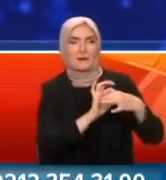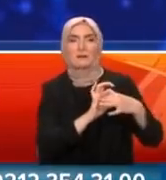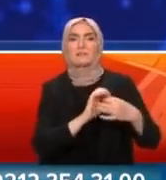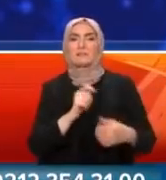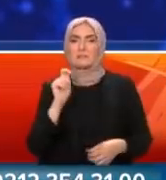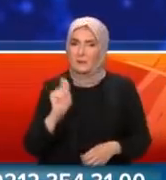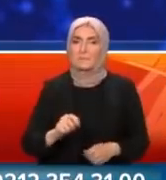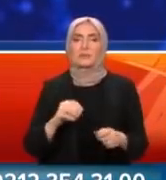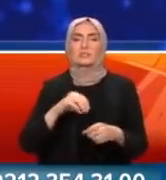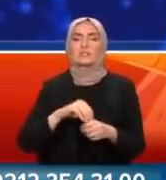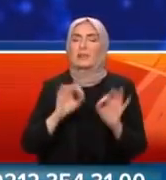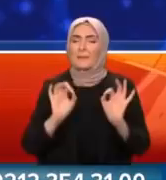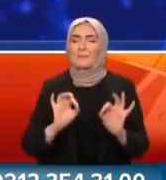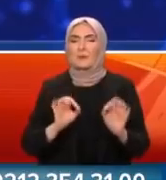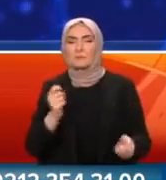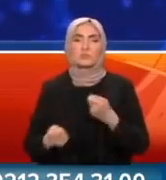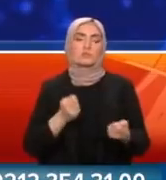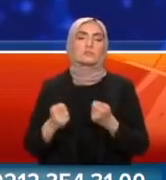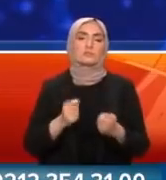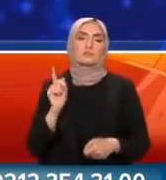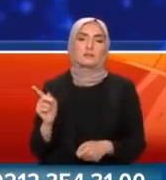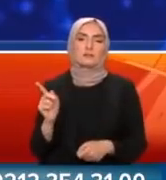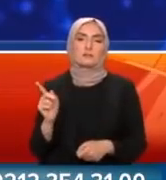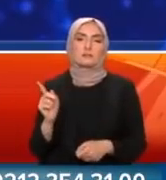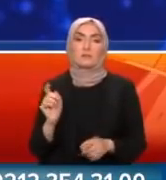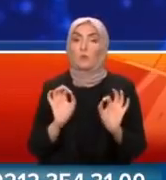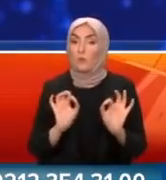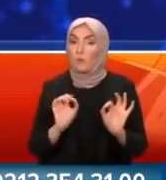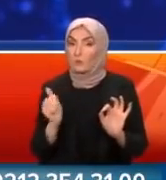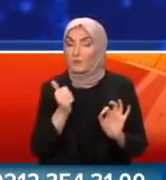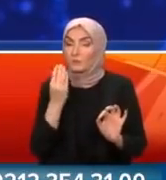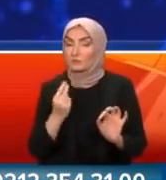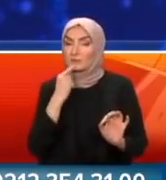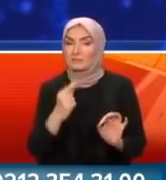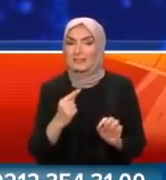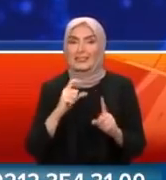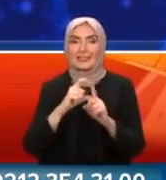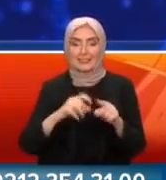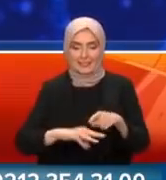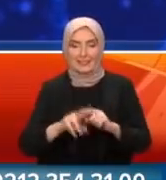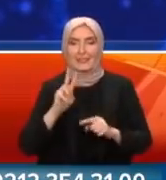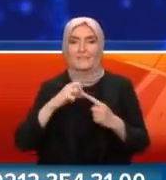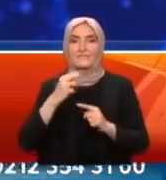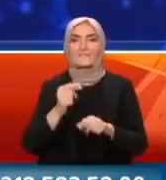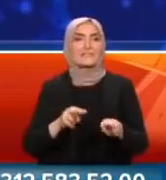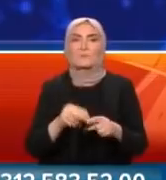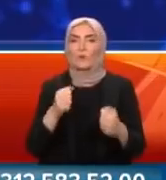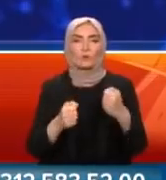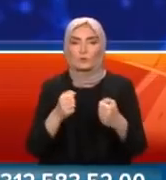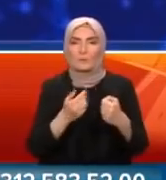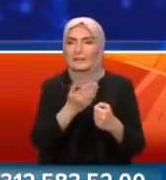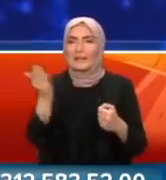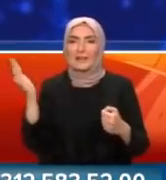harekete geçmiştir biraz sağ Devrim otomobilinin hepimizin bildiği hazin